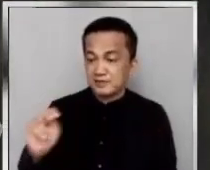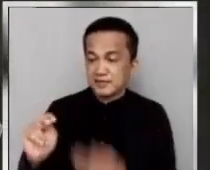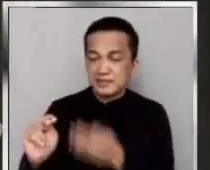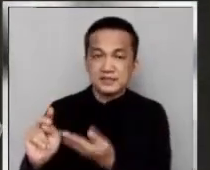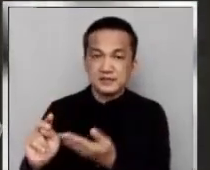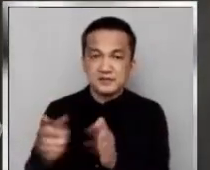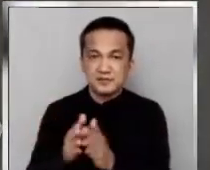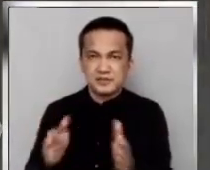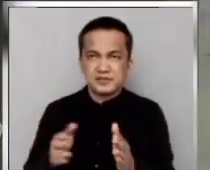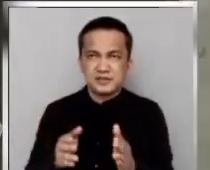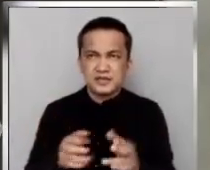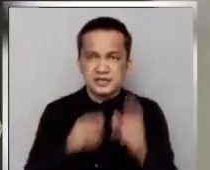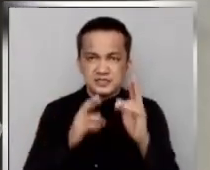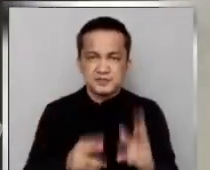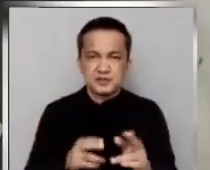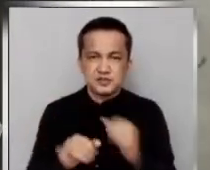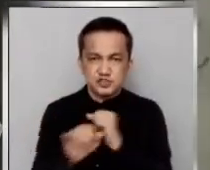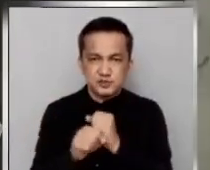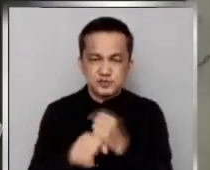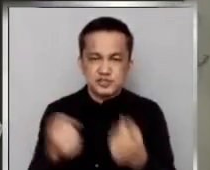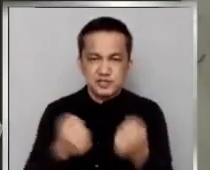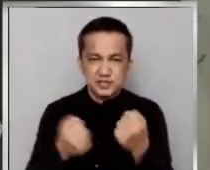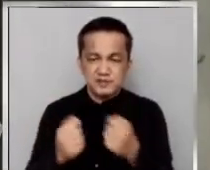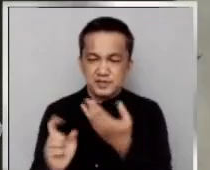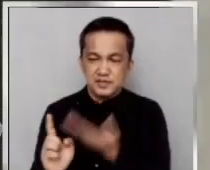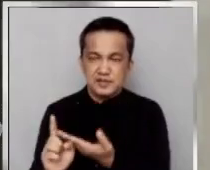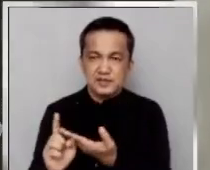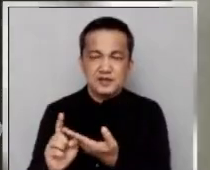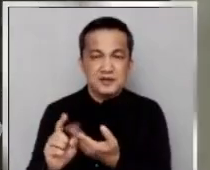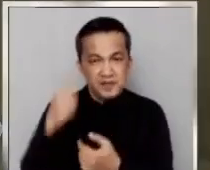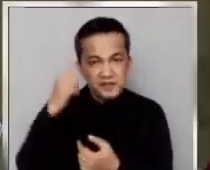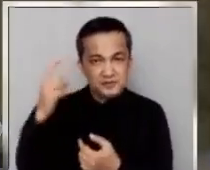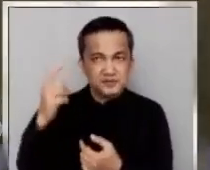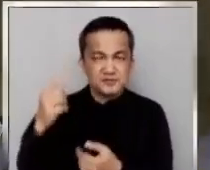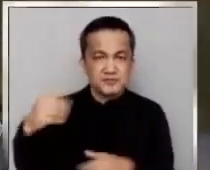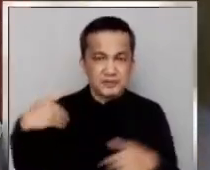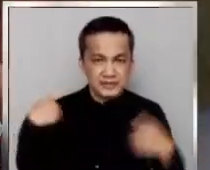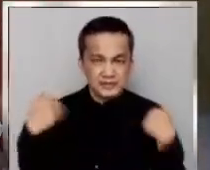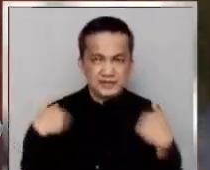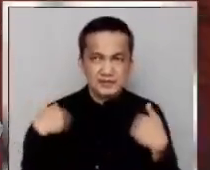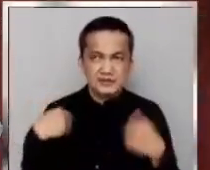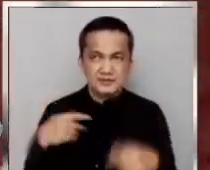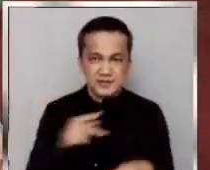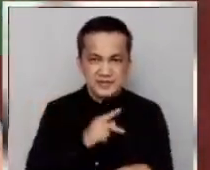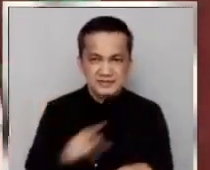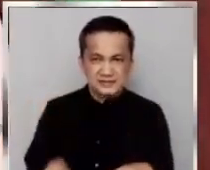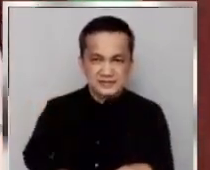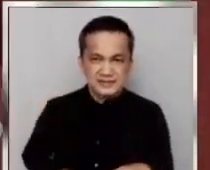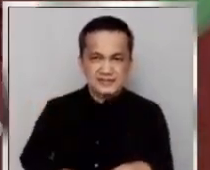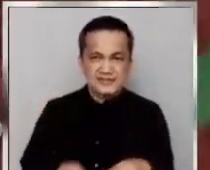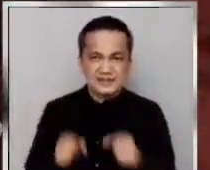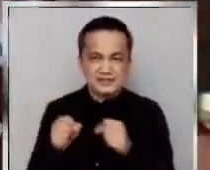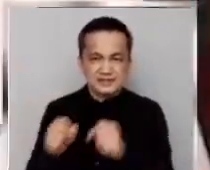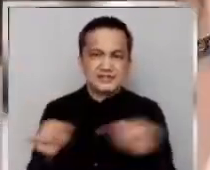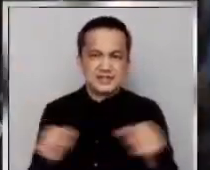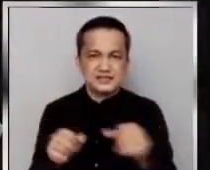jeepney drivers. At ang pangarap daw niya noong bata pa siya na maging hari rin ng kalsada tulad ng mga jeepney